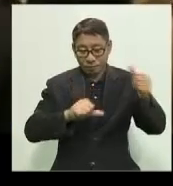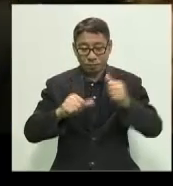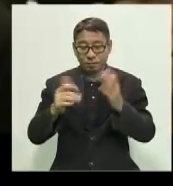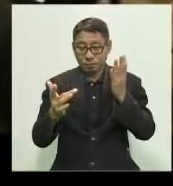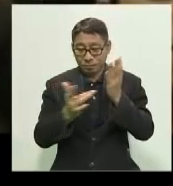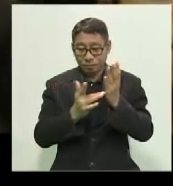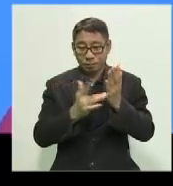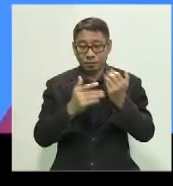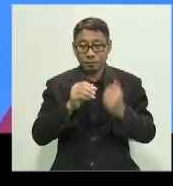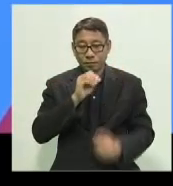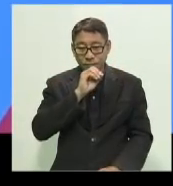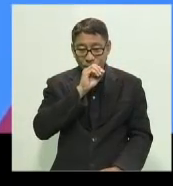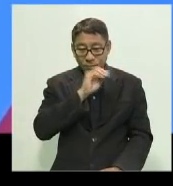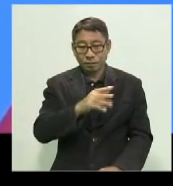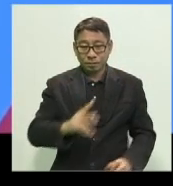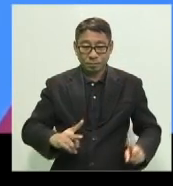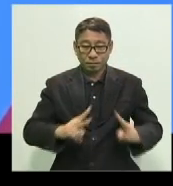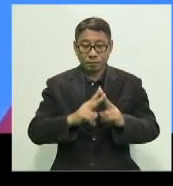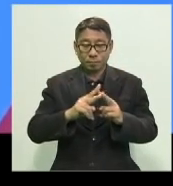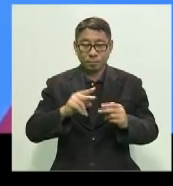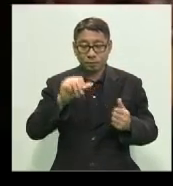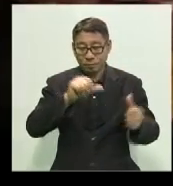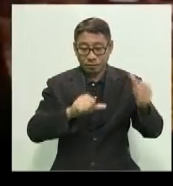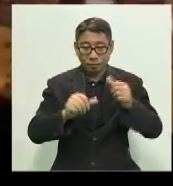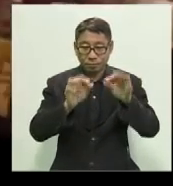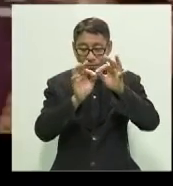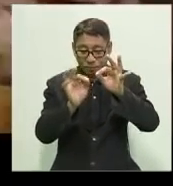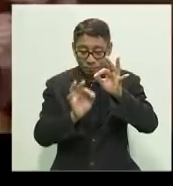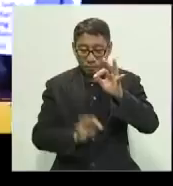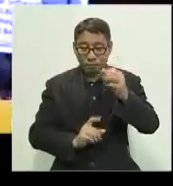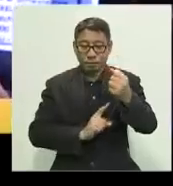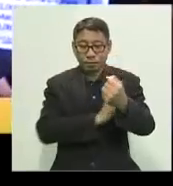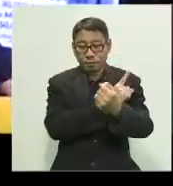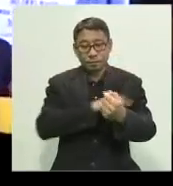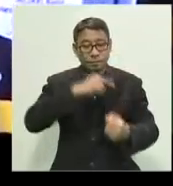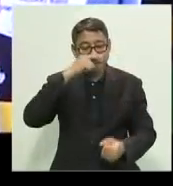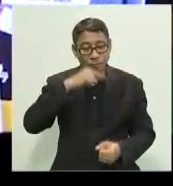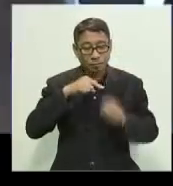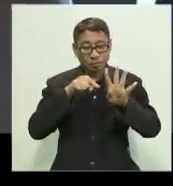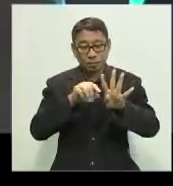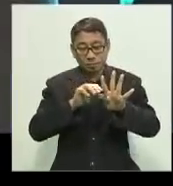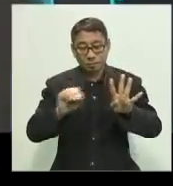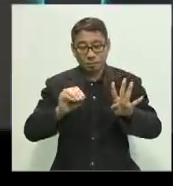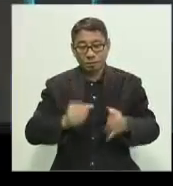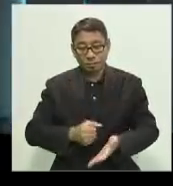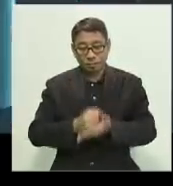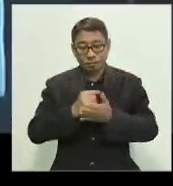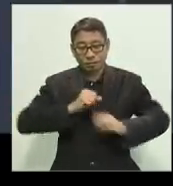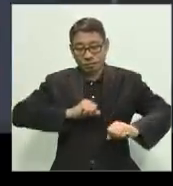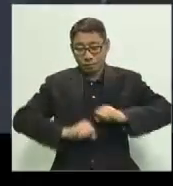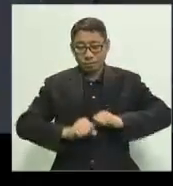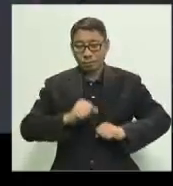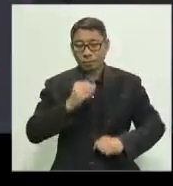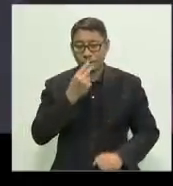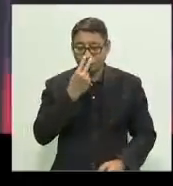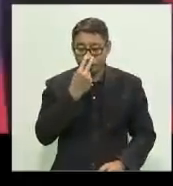สตร์และเทคโนโลยีก็บอกว่าทางกระทรวงวิทยาศาสตร์ได้แต่งเพลง Thailand 4.0 เป็นเพลงแรปเพื่อที่จะบอกถึงความเป็น